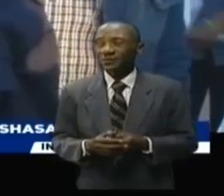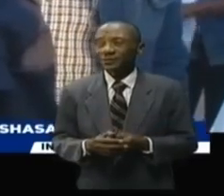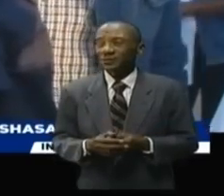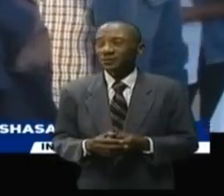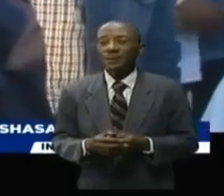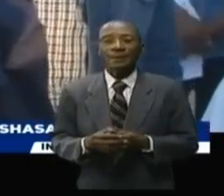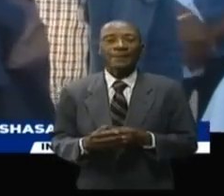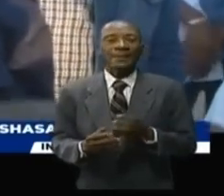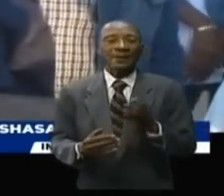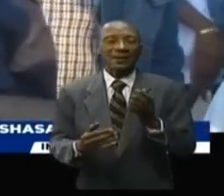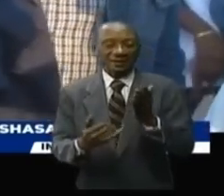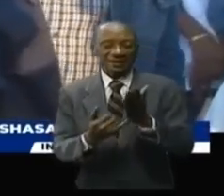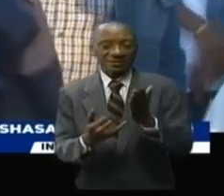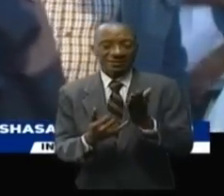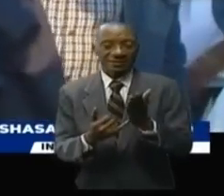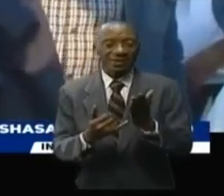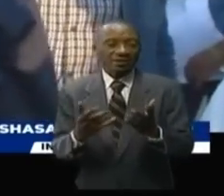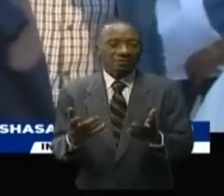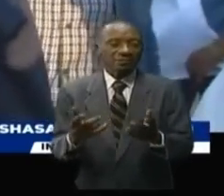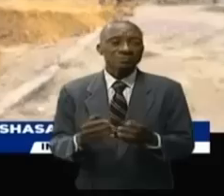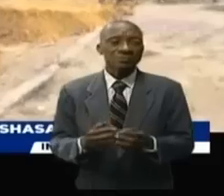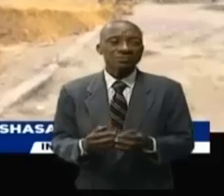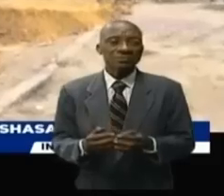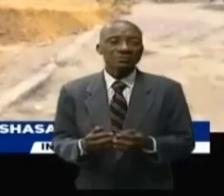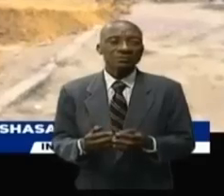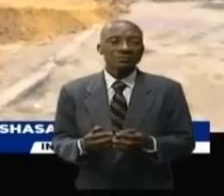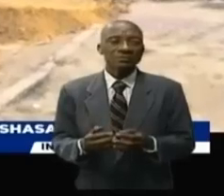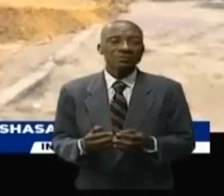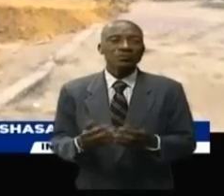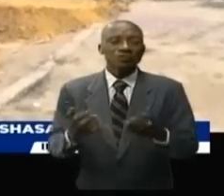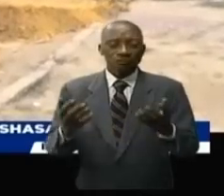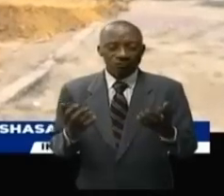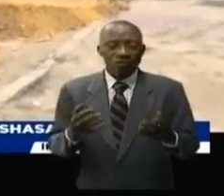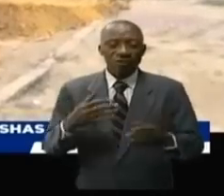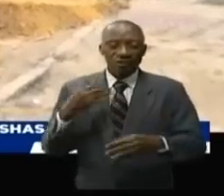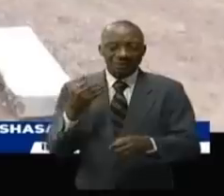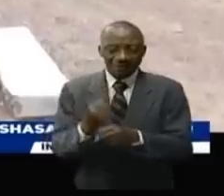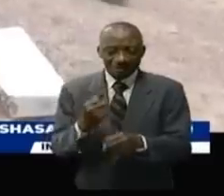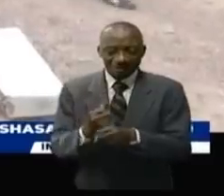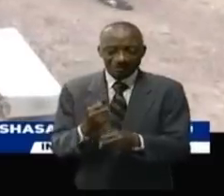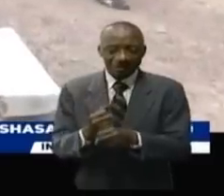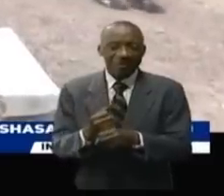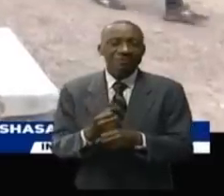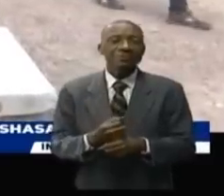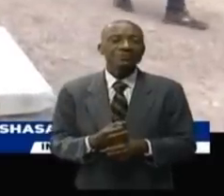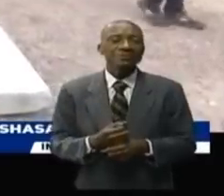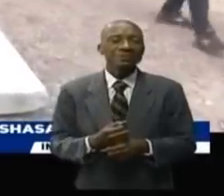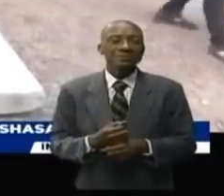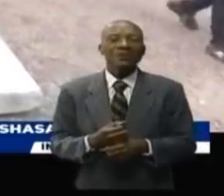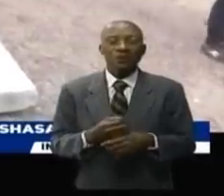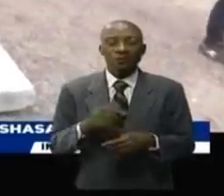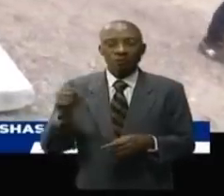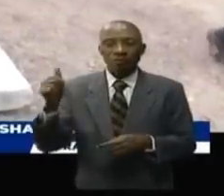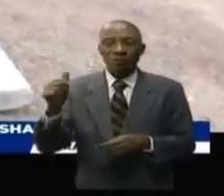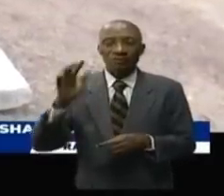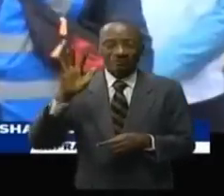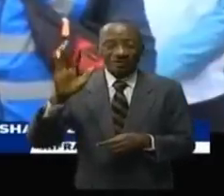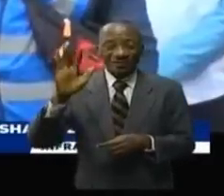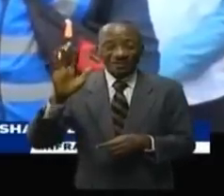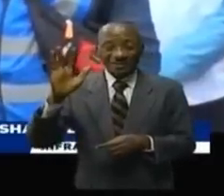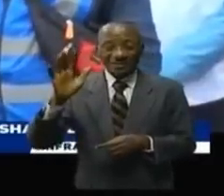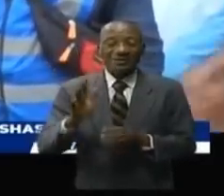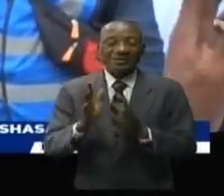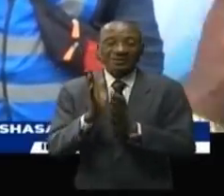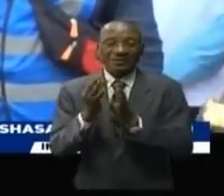Victor Toumba Tshikela, qui tient à l'accélération des travaux, a consacré la journée de vendredi 18 novembre 2022 à